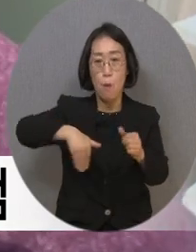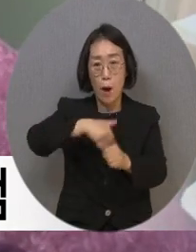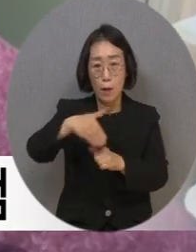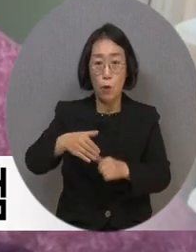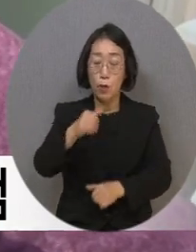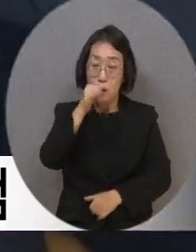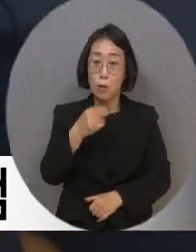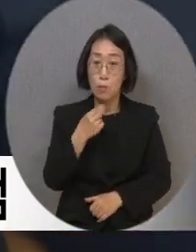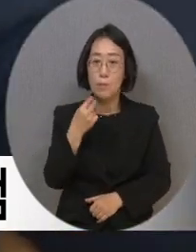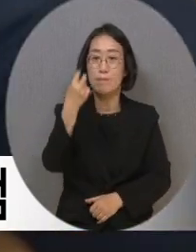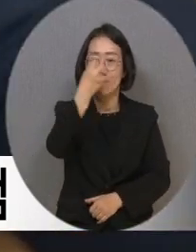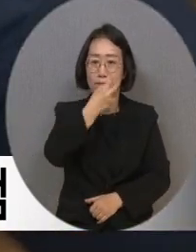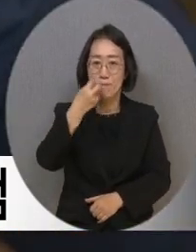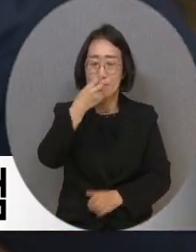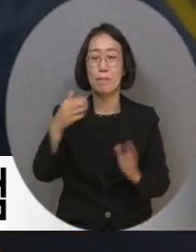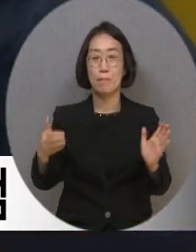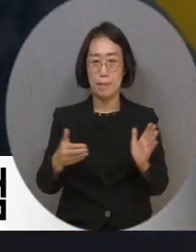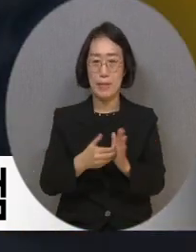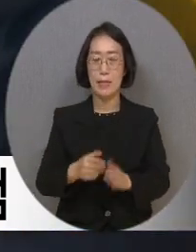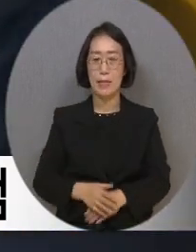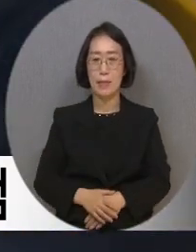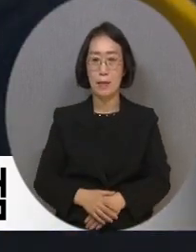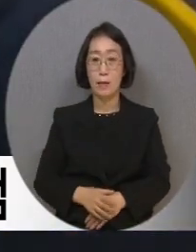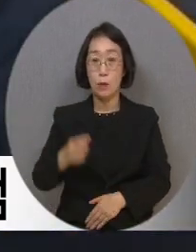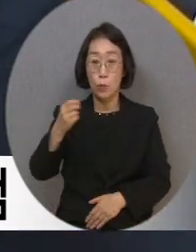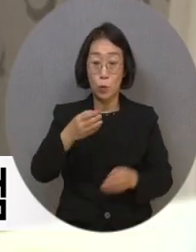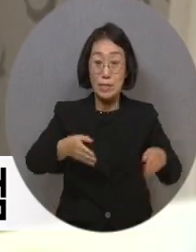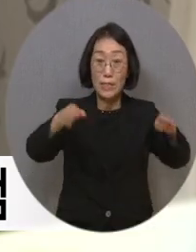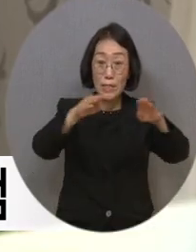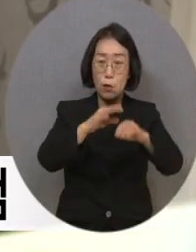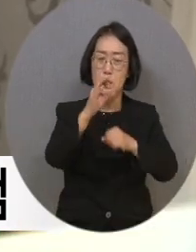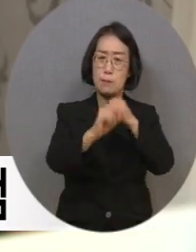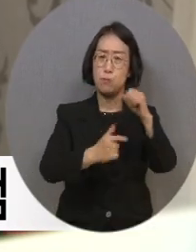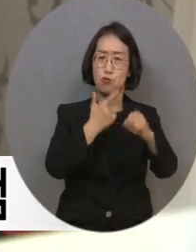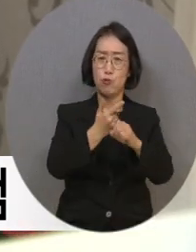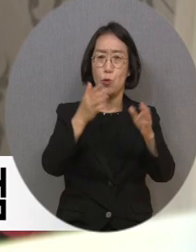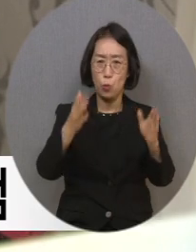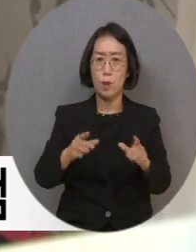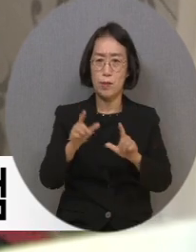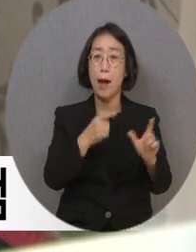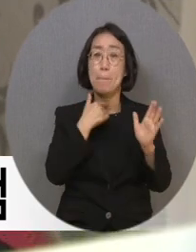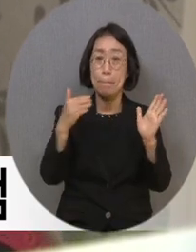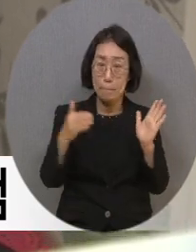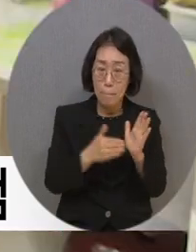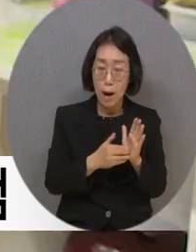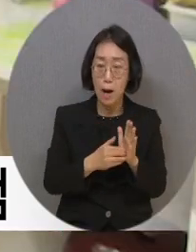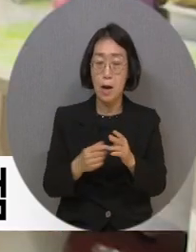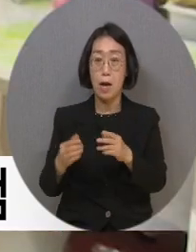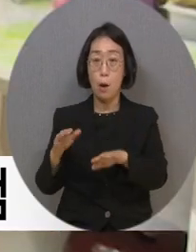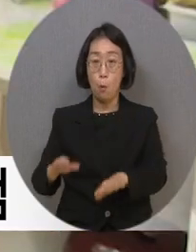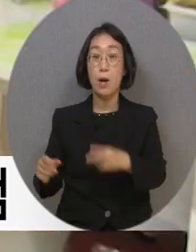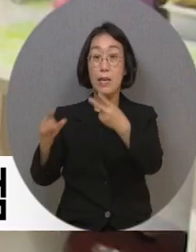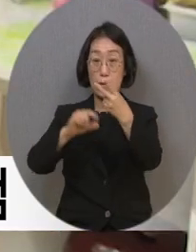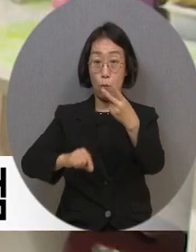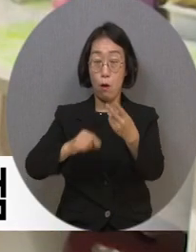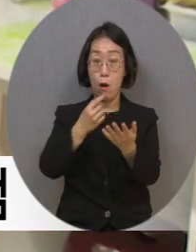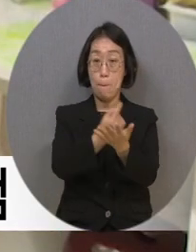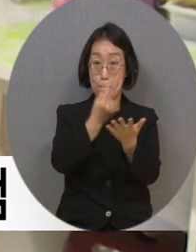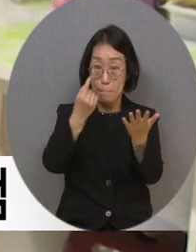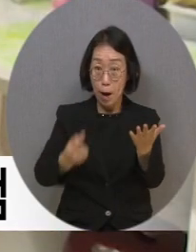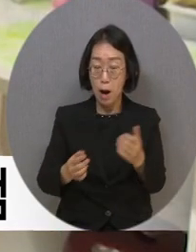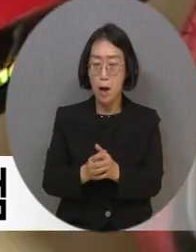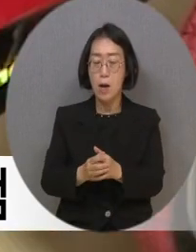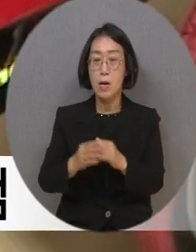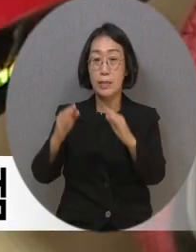생활하고 있는지 점검했습니다 또 시설에서 약 16년간 생활하다 지난 2월 퇴소 후 시범 사업